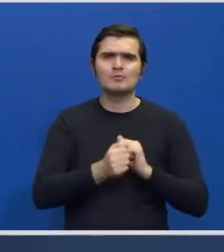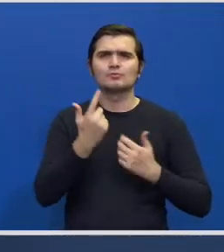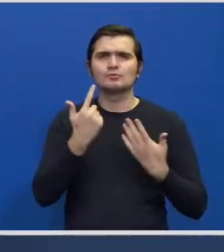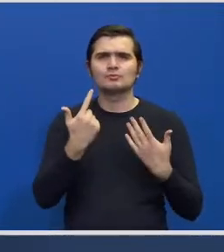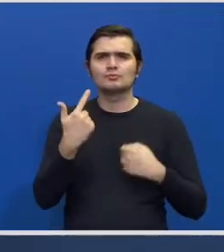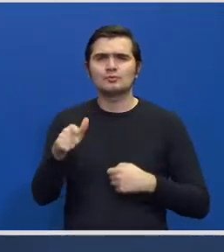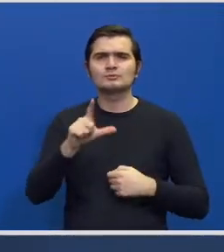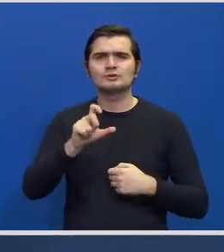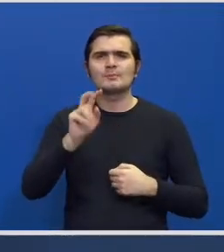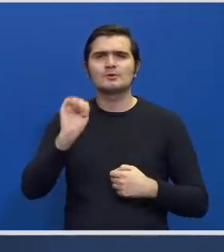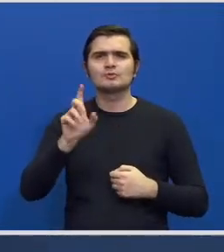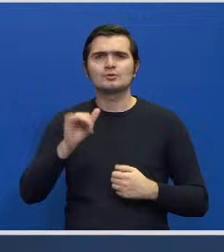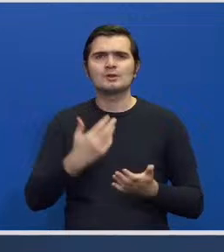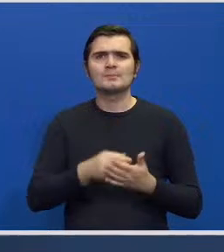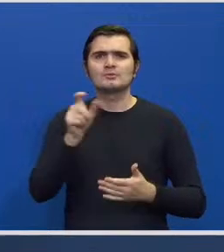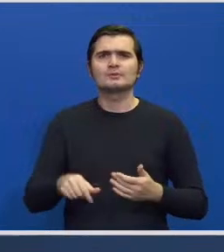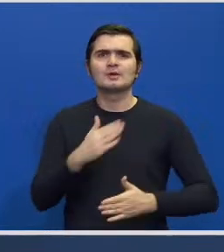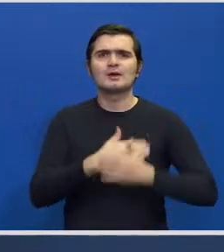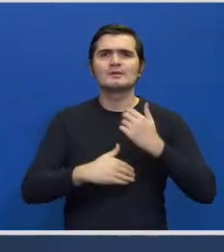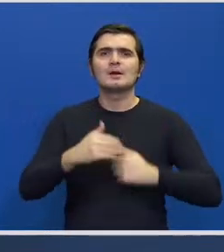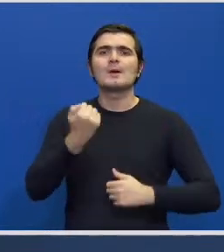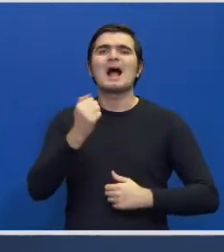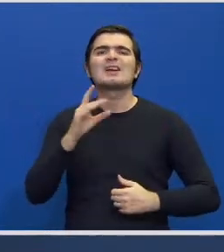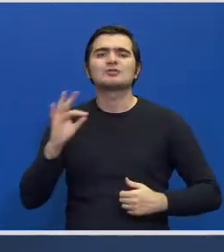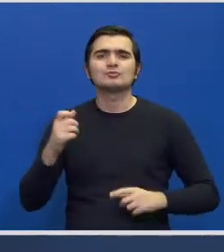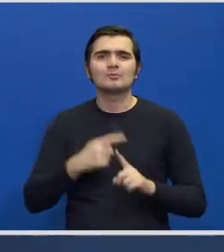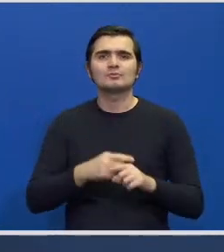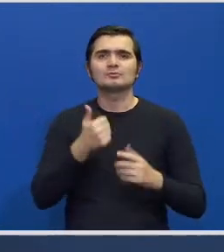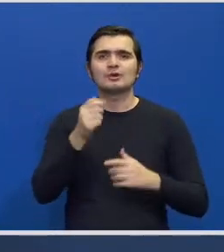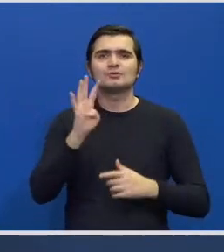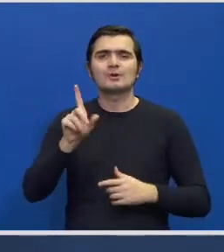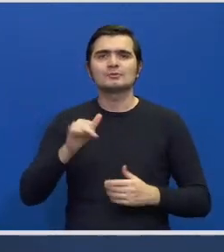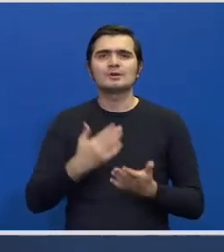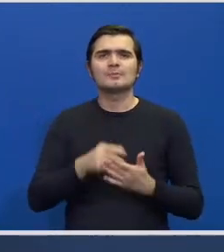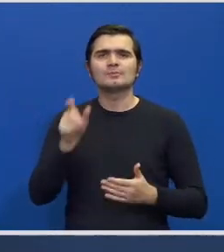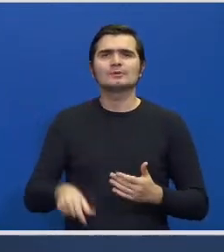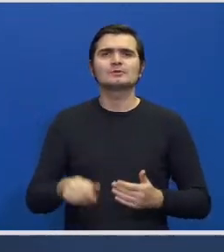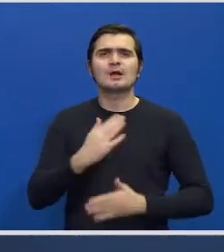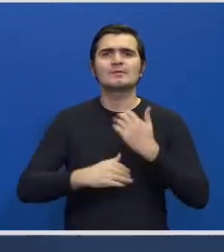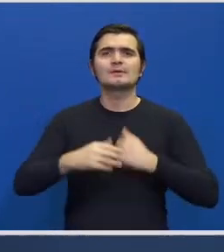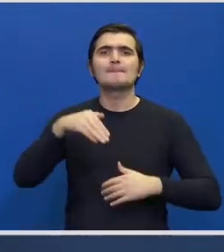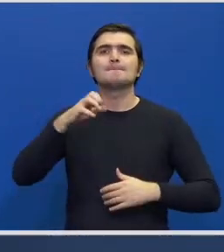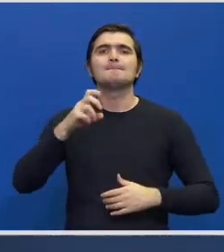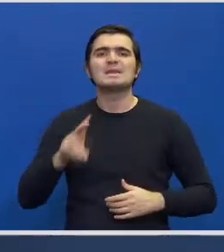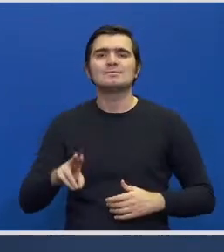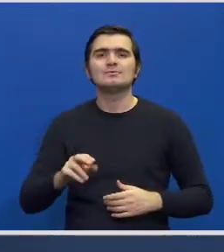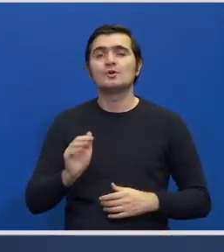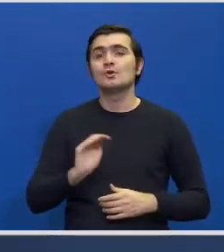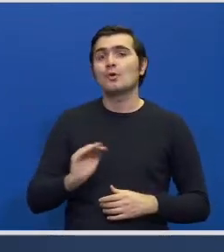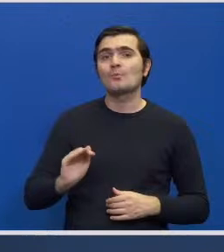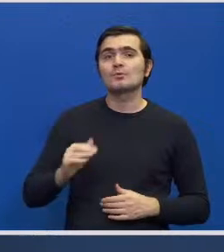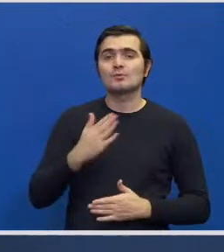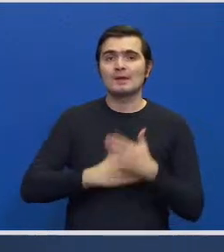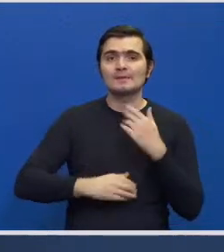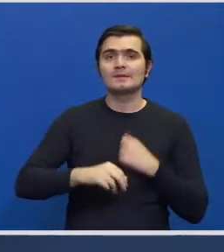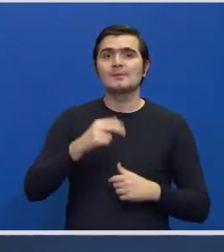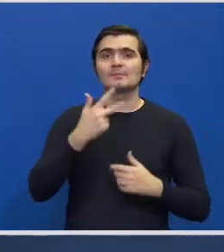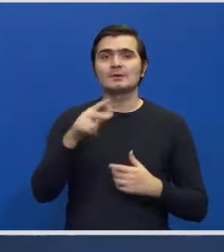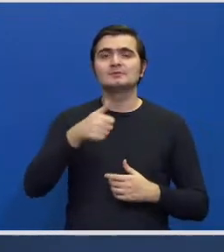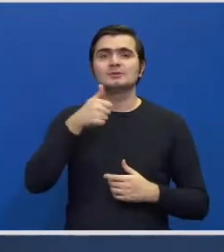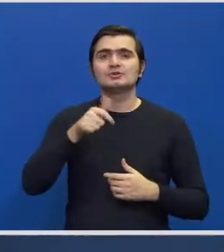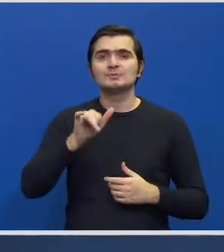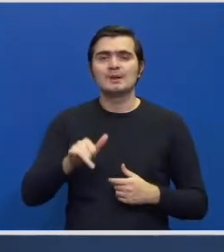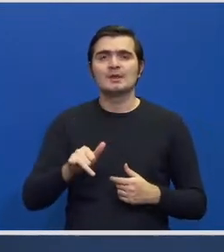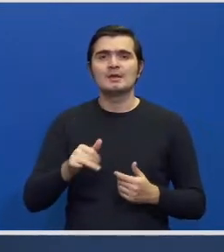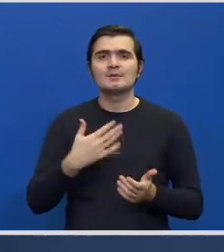cu handicap grav, 279 de lei pentru persoana cu handicap accentuat, 64 de lei pentru persoana cu handicap mediu. Copilul